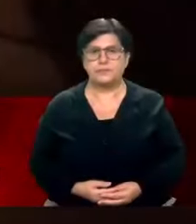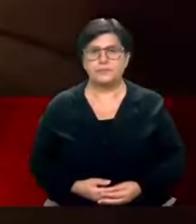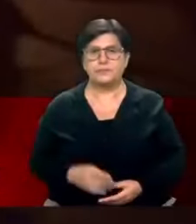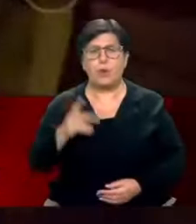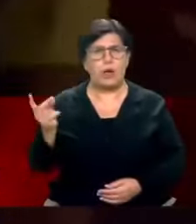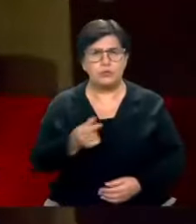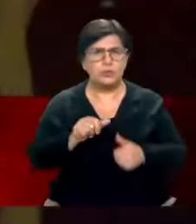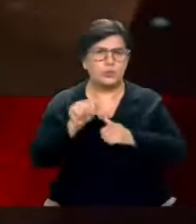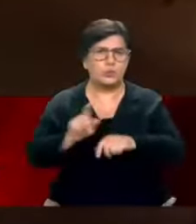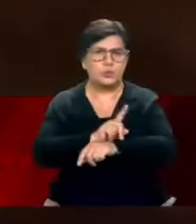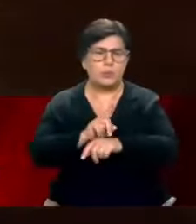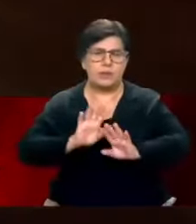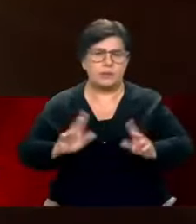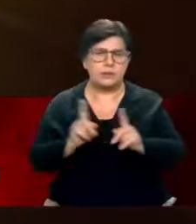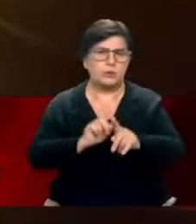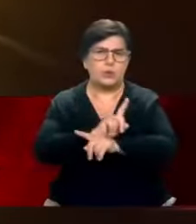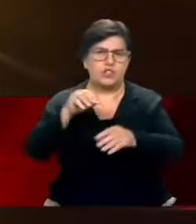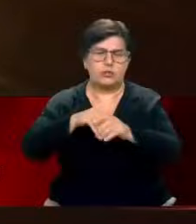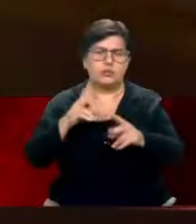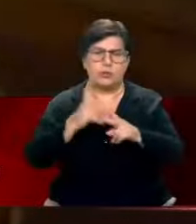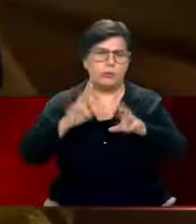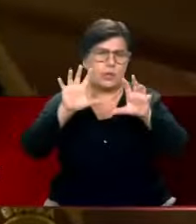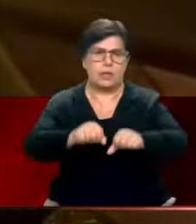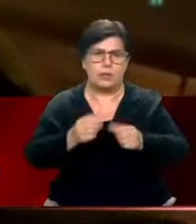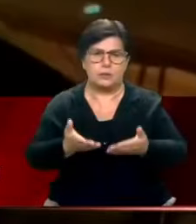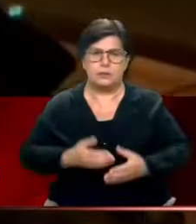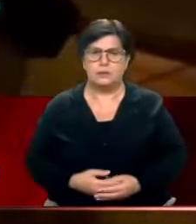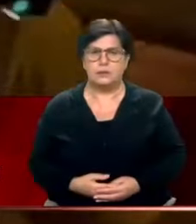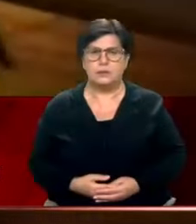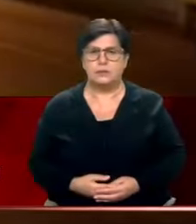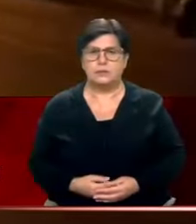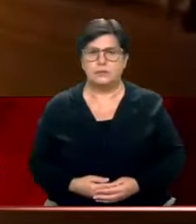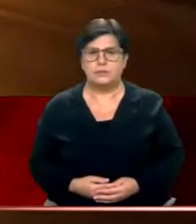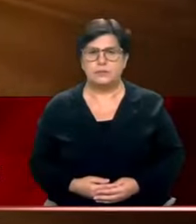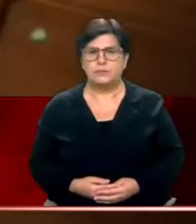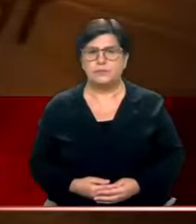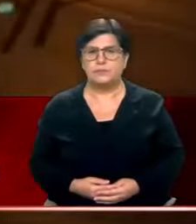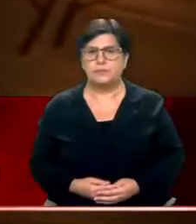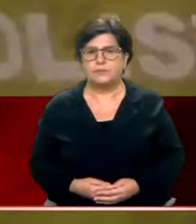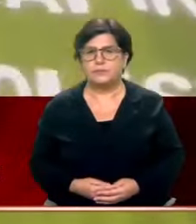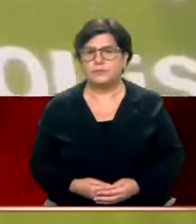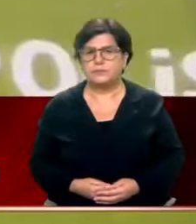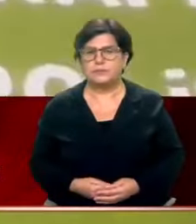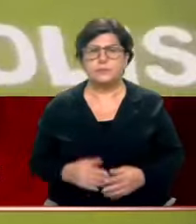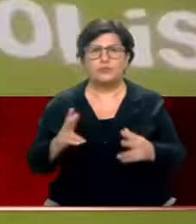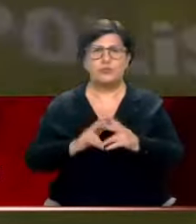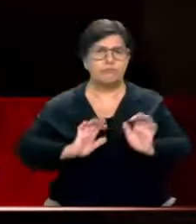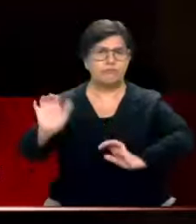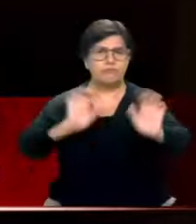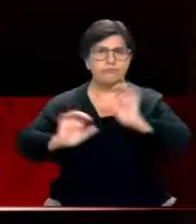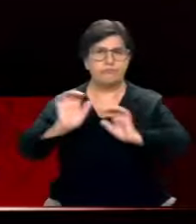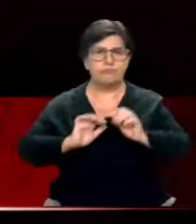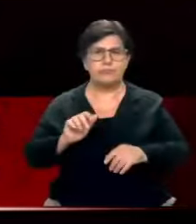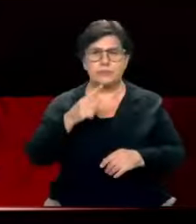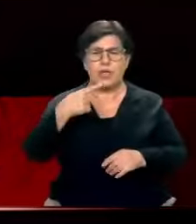Ama o kaçış uzun sürmedi. Kısa sürede yakalandı. Niye taşıdın lan diyor. Döneyim abi. Tamam, dur dur. Bir şeyim yok. Ya, polise direndi.